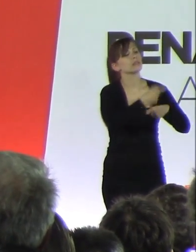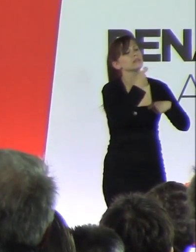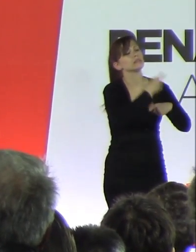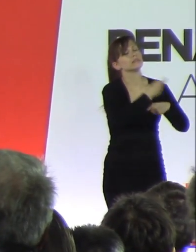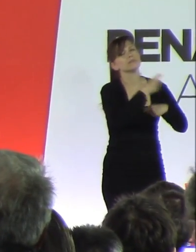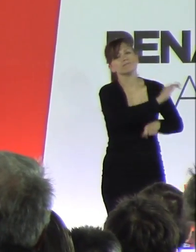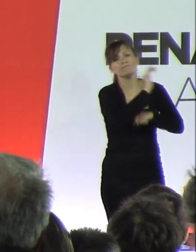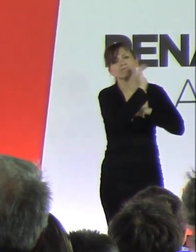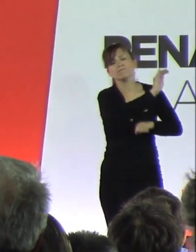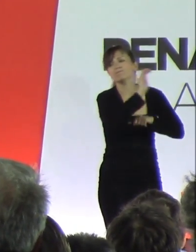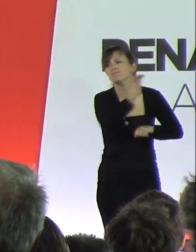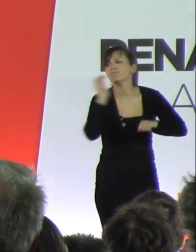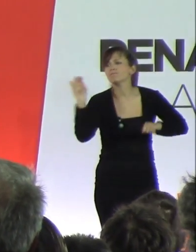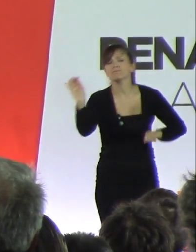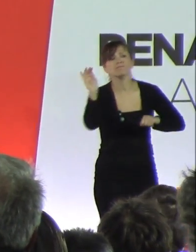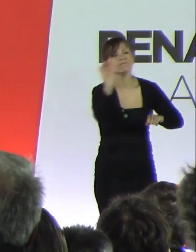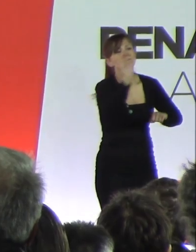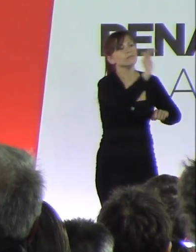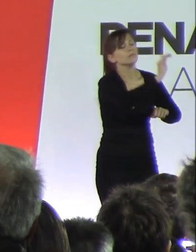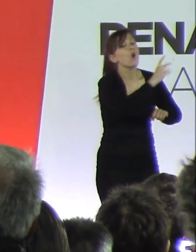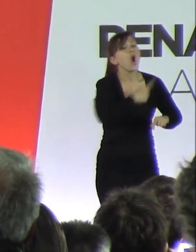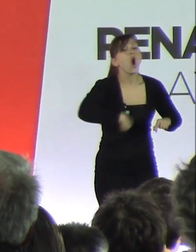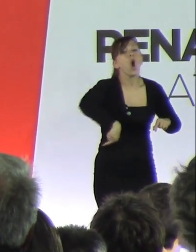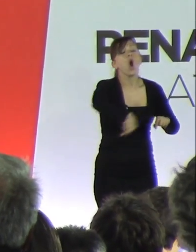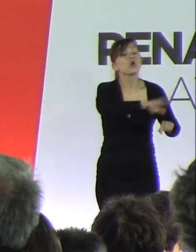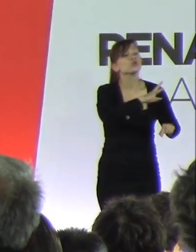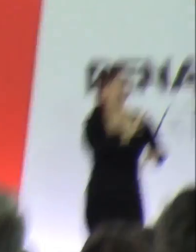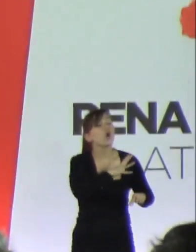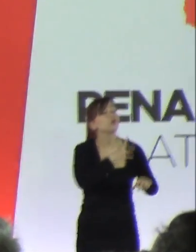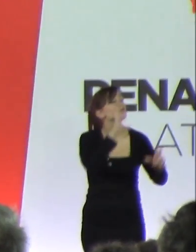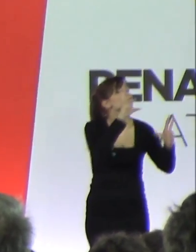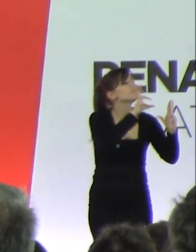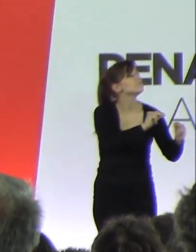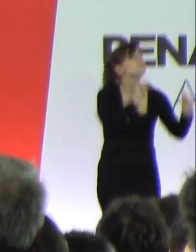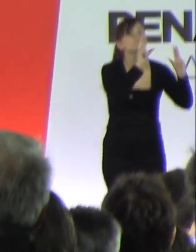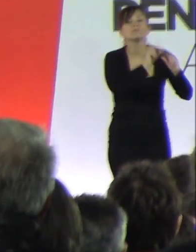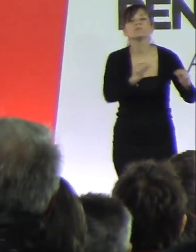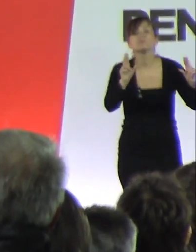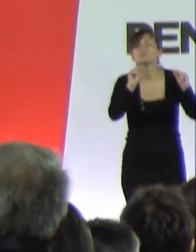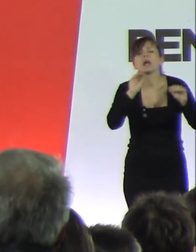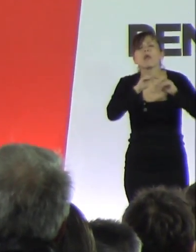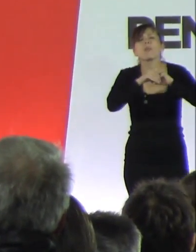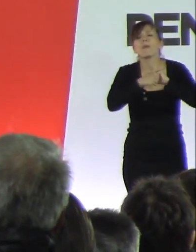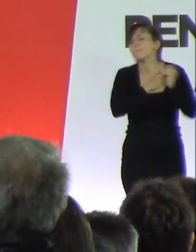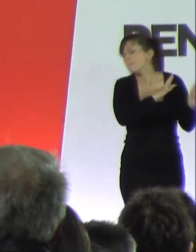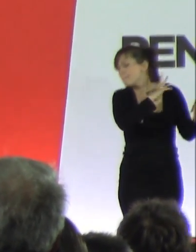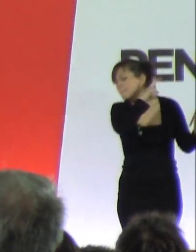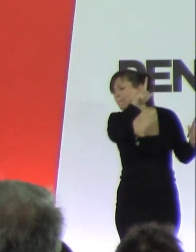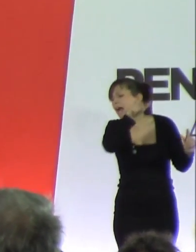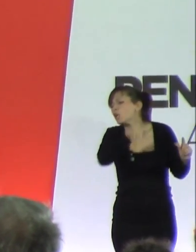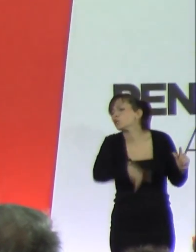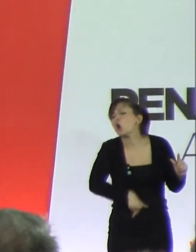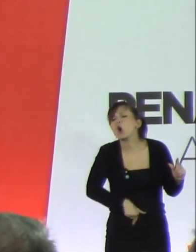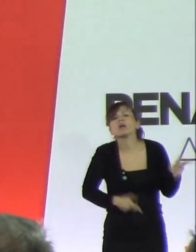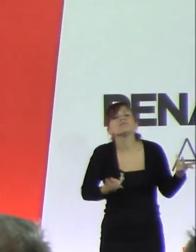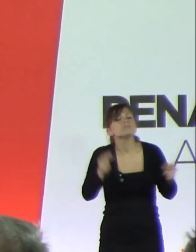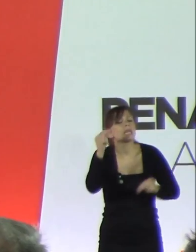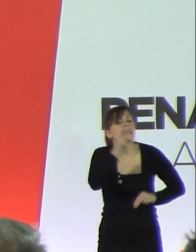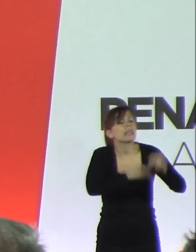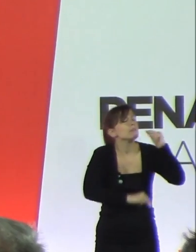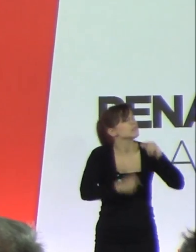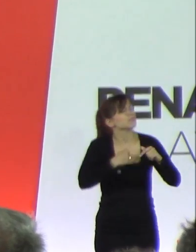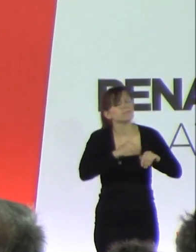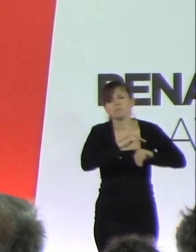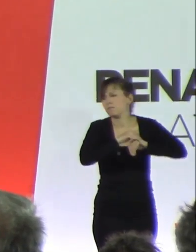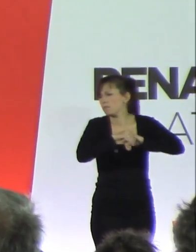να απευθυνθούμε σε όλους τους ψηφοφόρους, ανεξάρτητα από το τι ψήφιζαν μέχρι σήμερα και